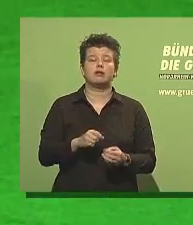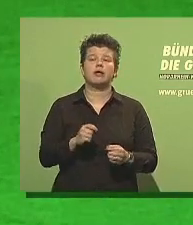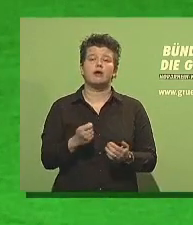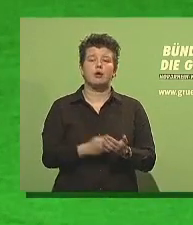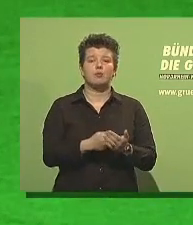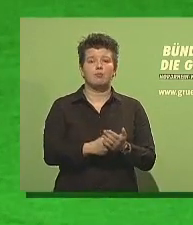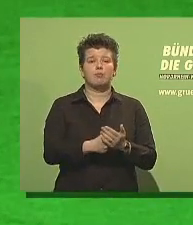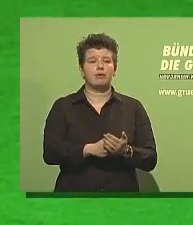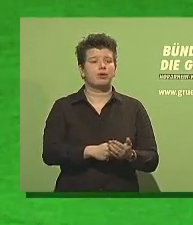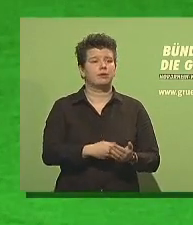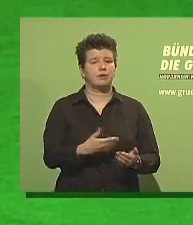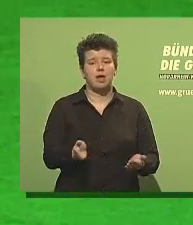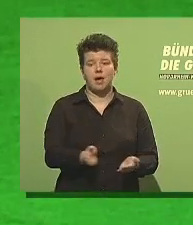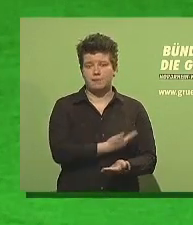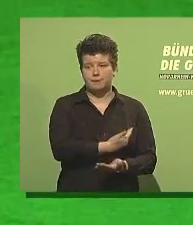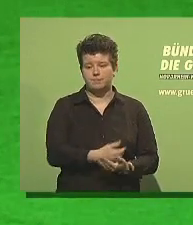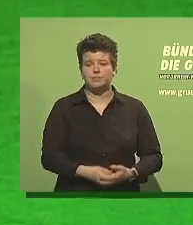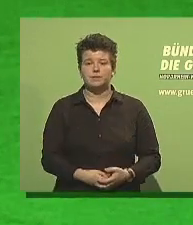Niedersachsen dran.